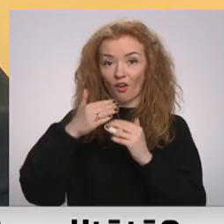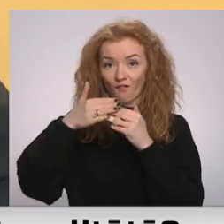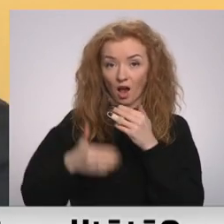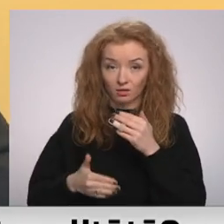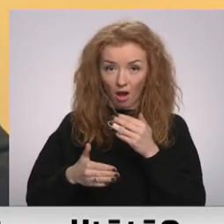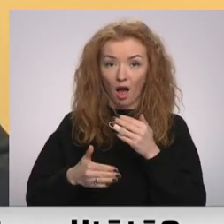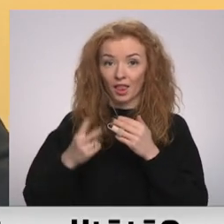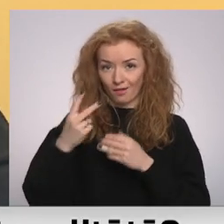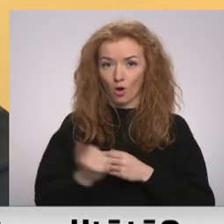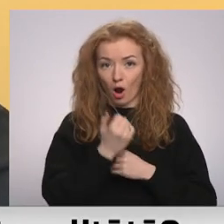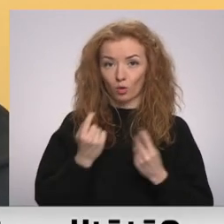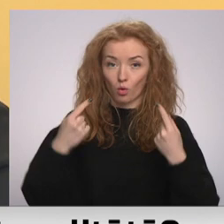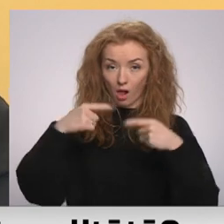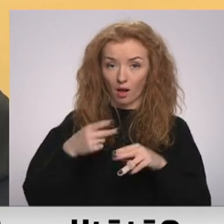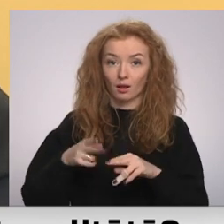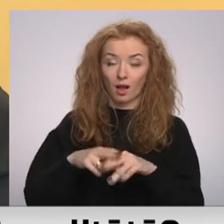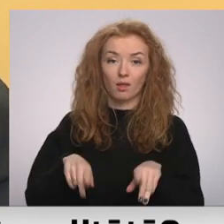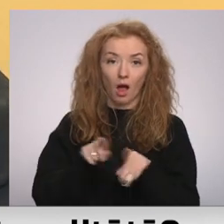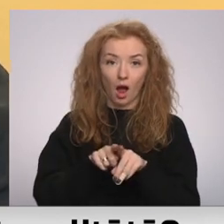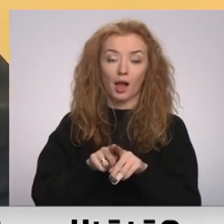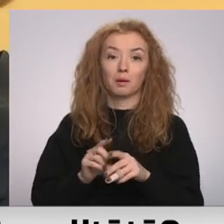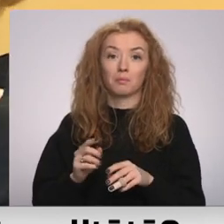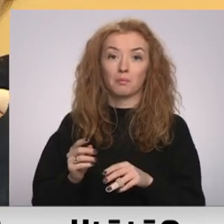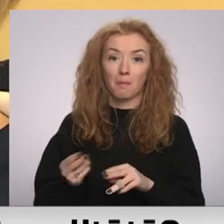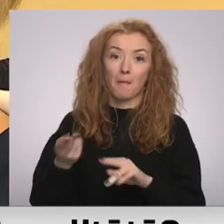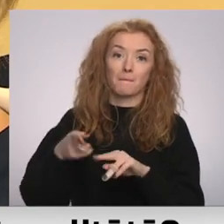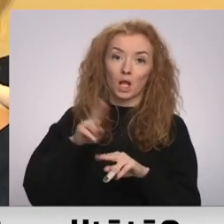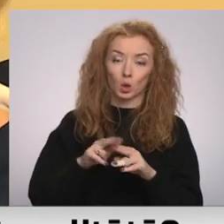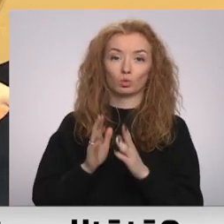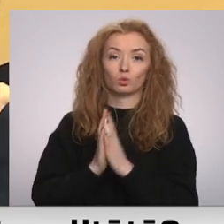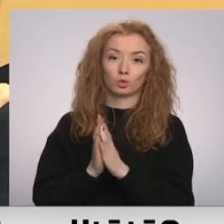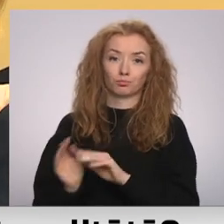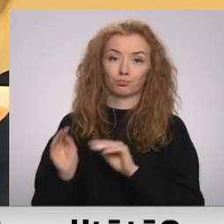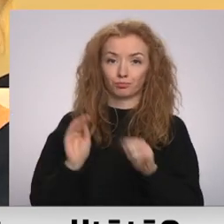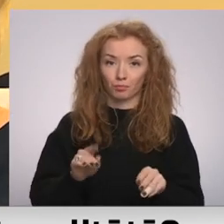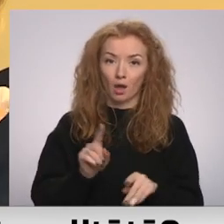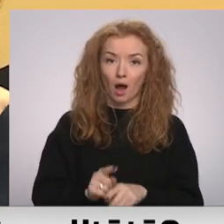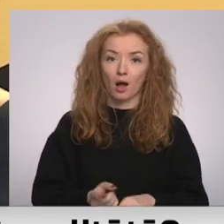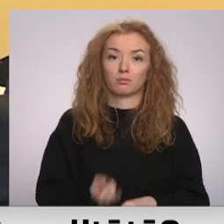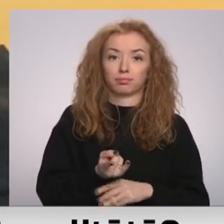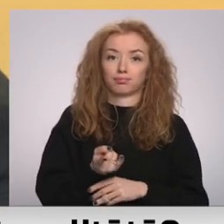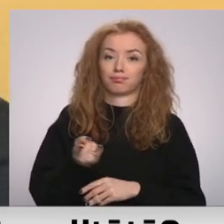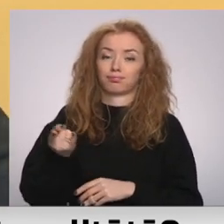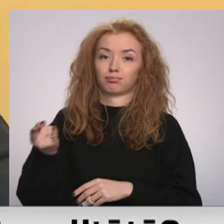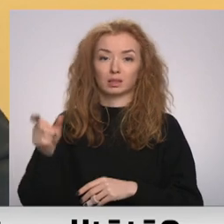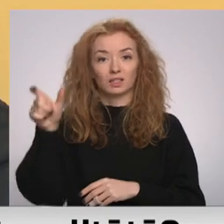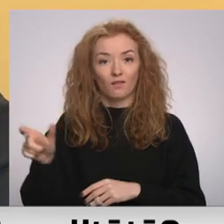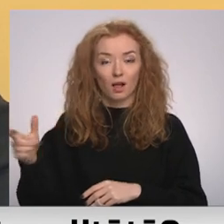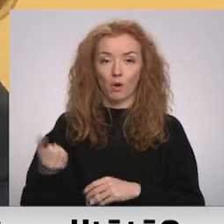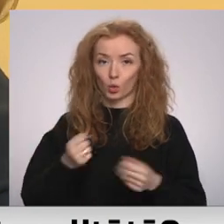atjaunoja arī pie viena tika nodrošināta piekļuva ar pacēlāju cilvēkiem ar kustību